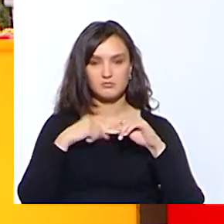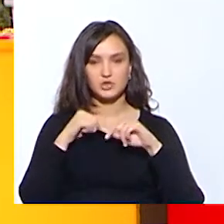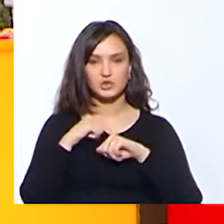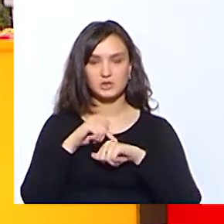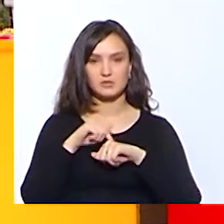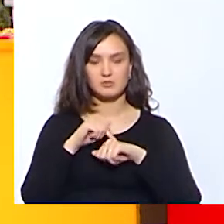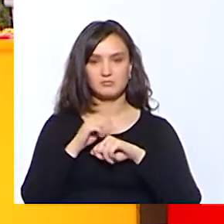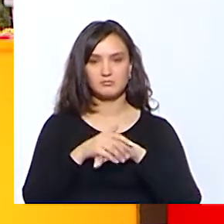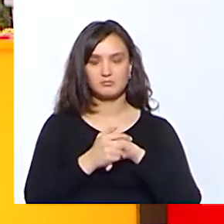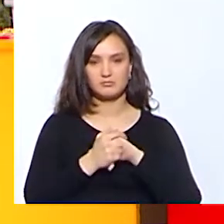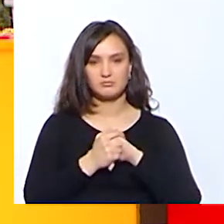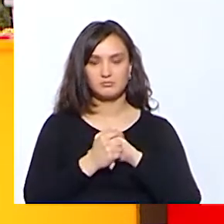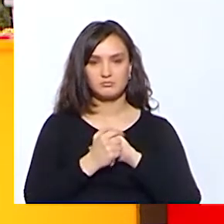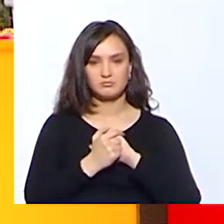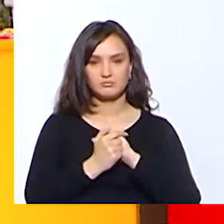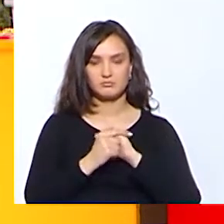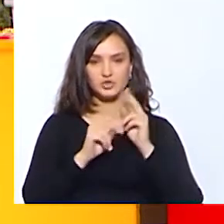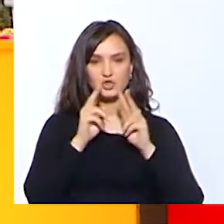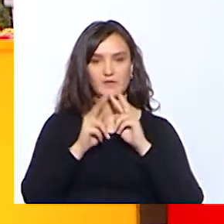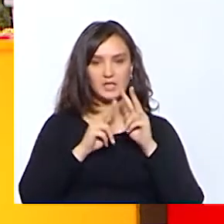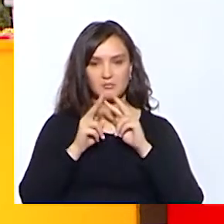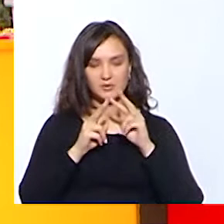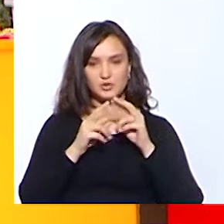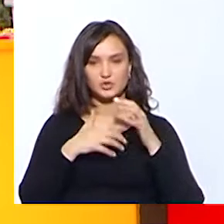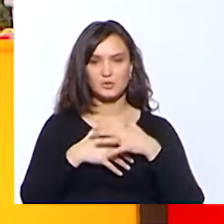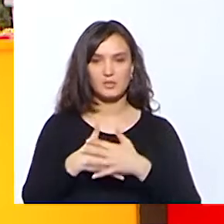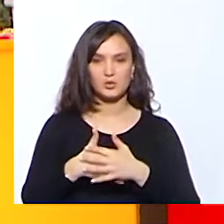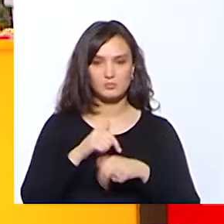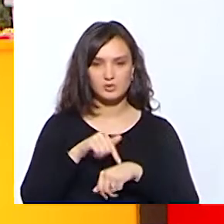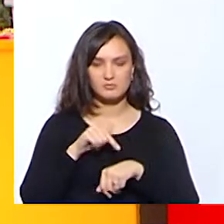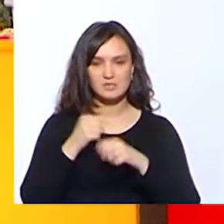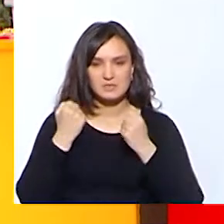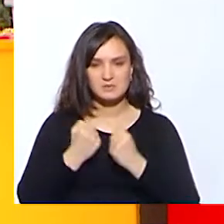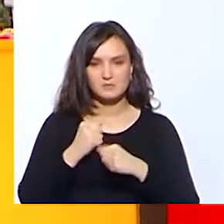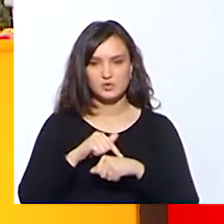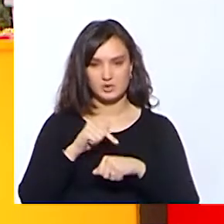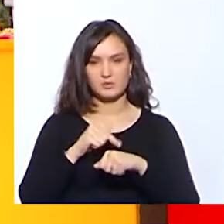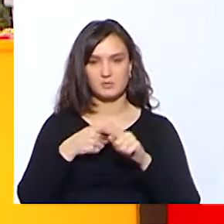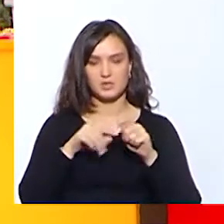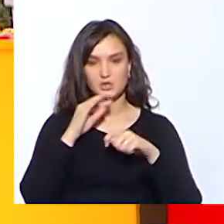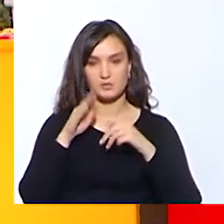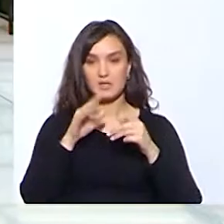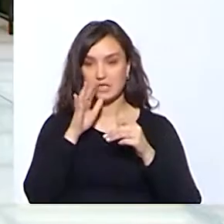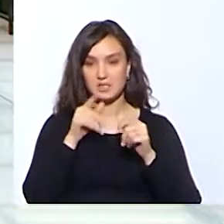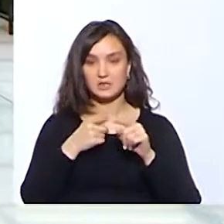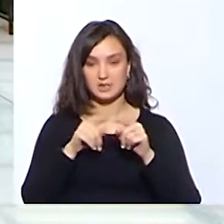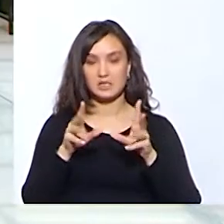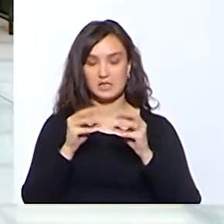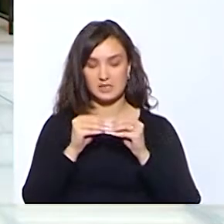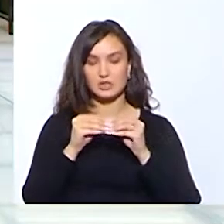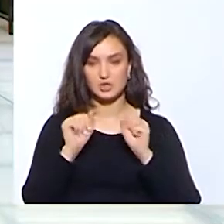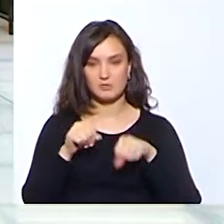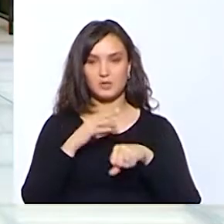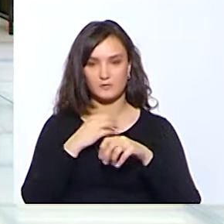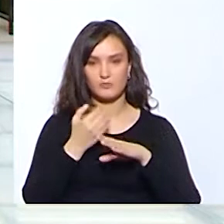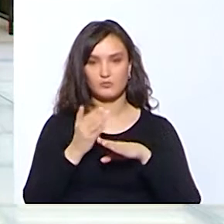მეტეორიზმის თაობაზე ჩივილები, შებერილობის შეგრძნება, სიმძიმის შეგრძნება და ასე შემდეგ. ასაკთან ერთად ეს